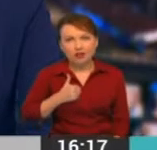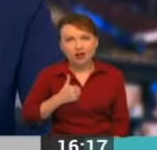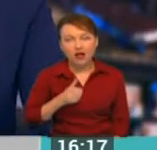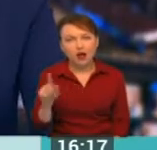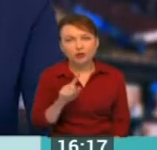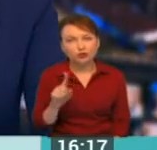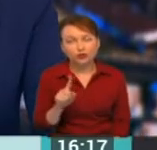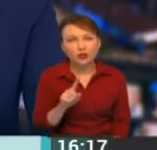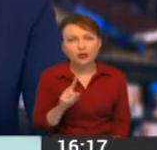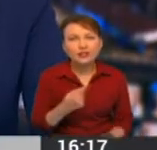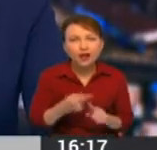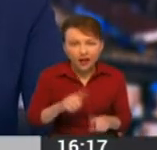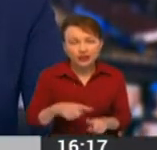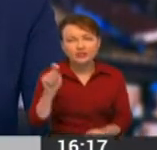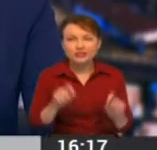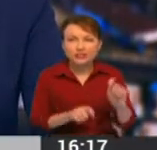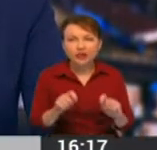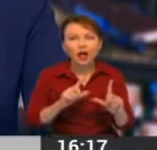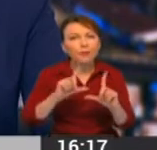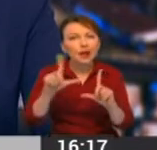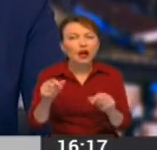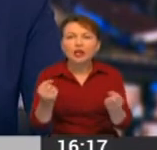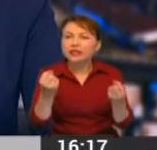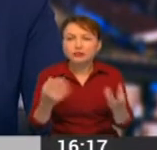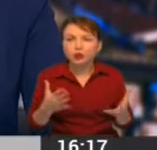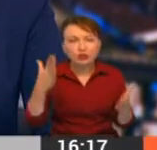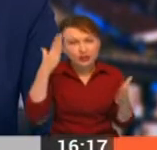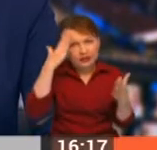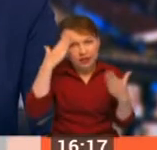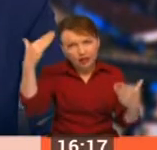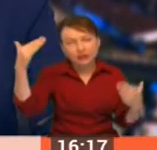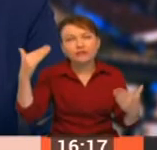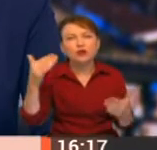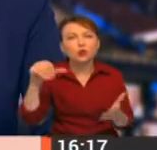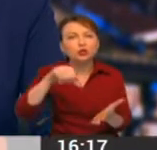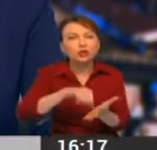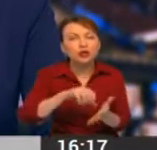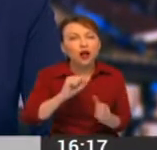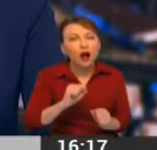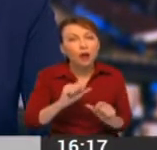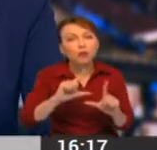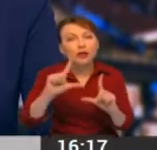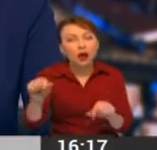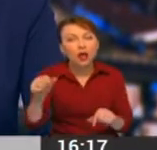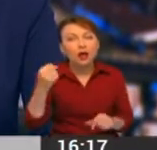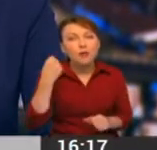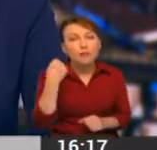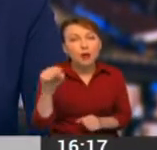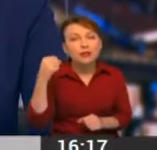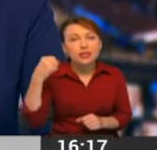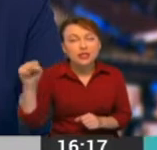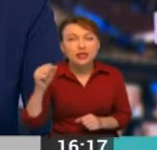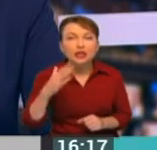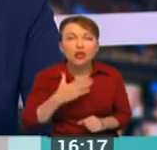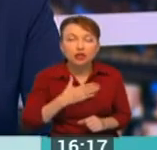что на этот фестиваль поехали не просто талантливые участники, а поехали победители